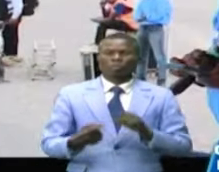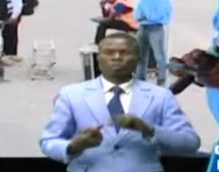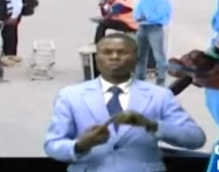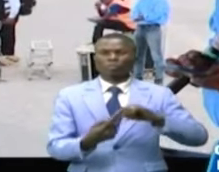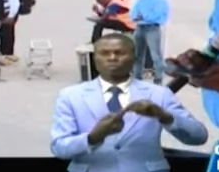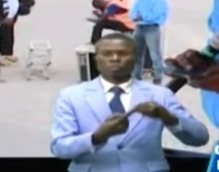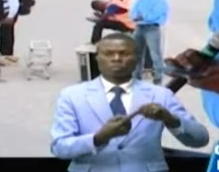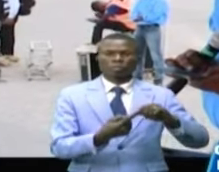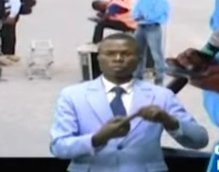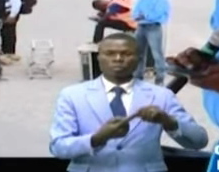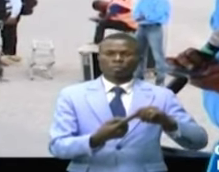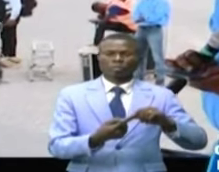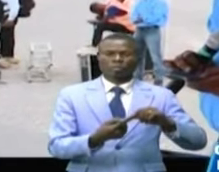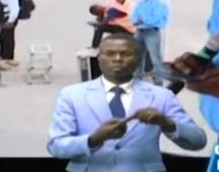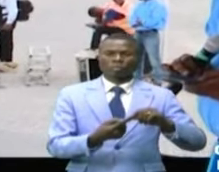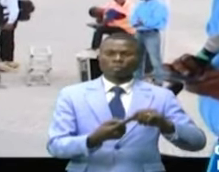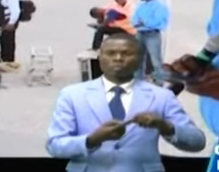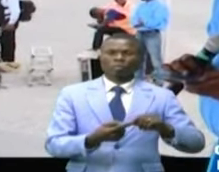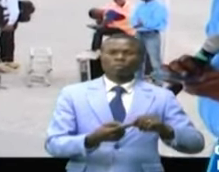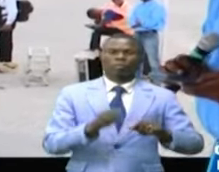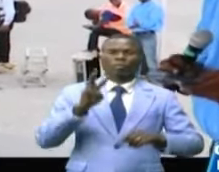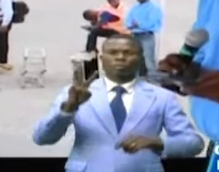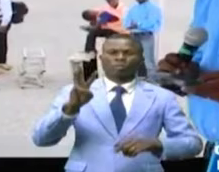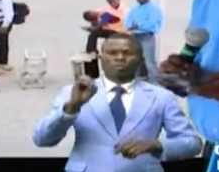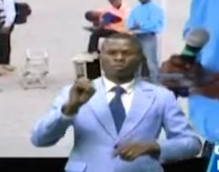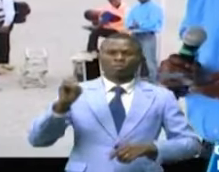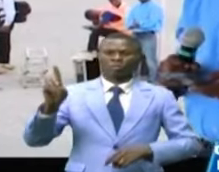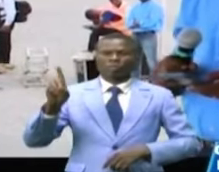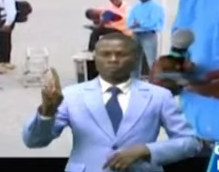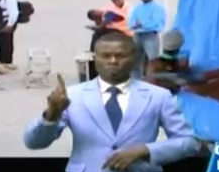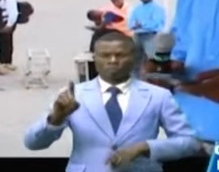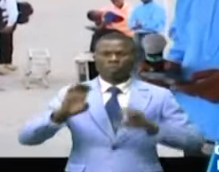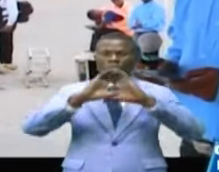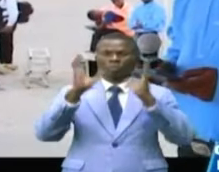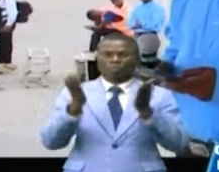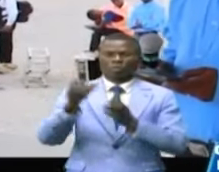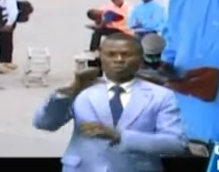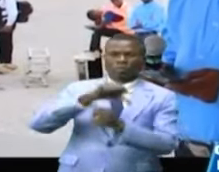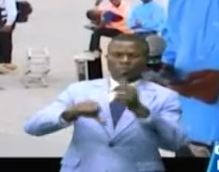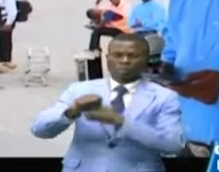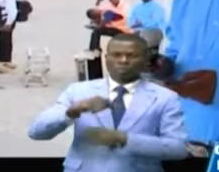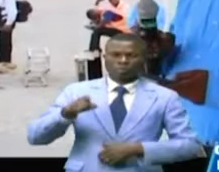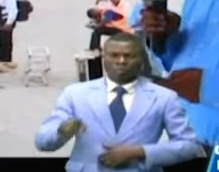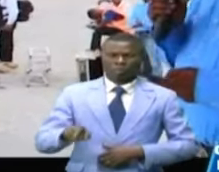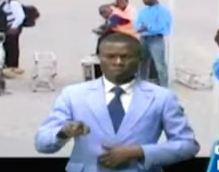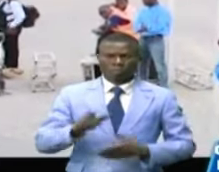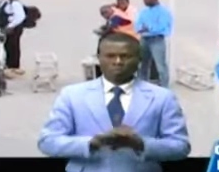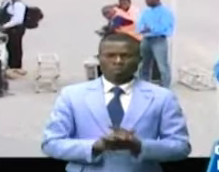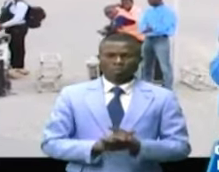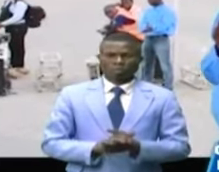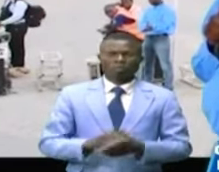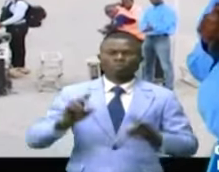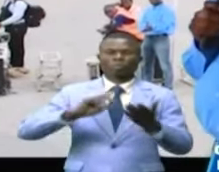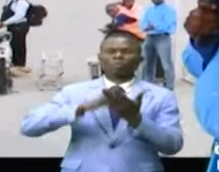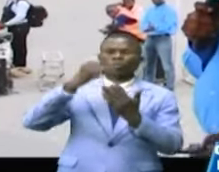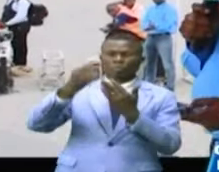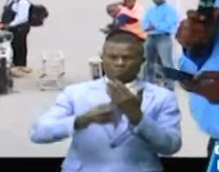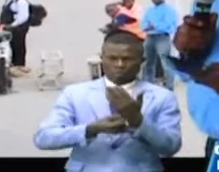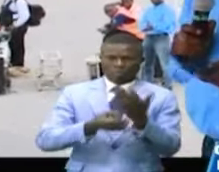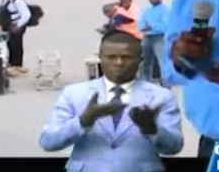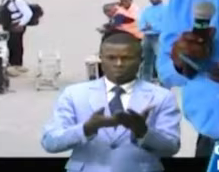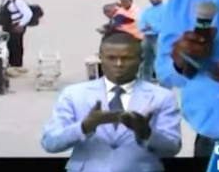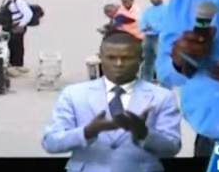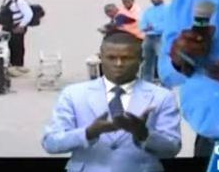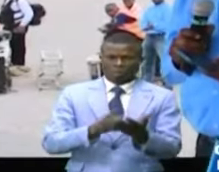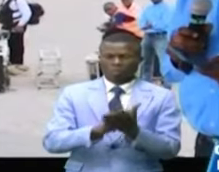spéciale les Baloboué des 16 communautés qui nous entourent. Baloboué, ça c'est un projet qui va avoir